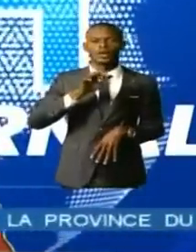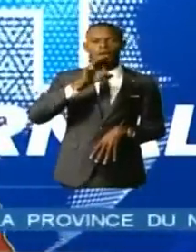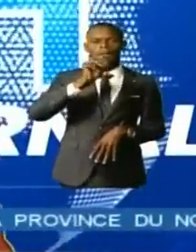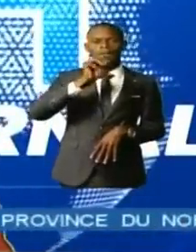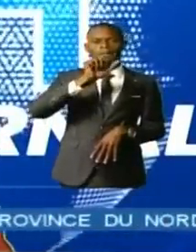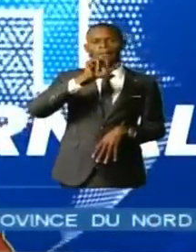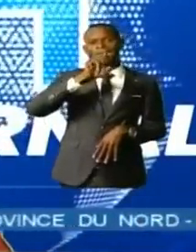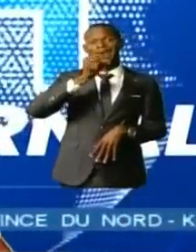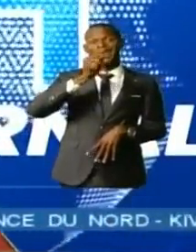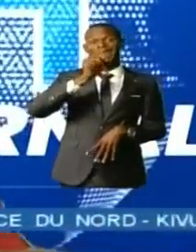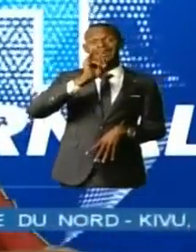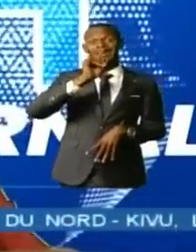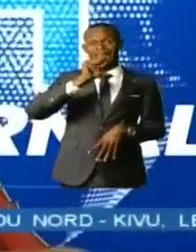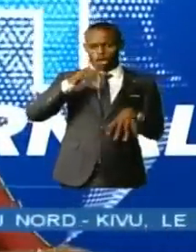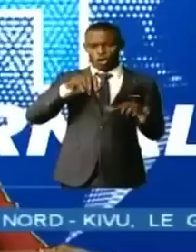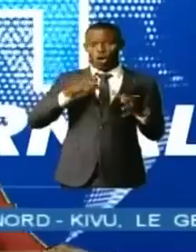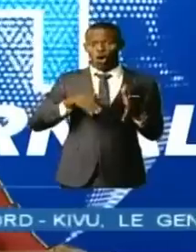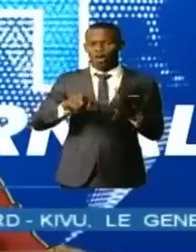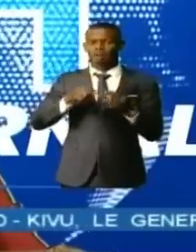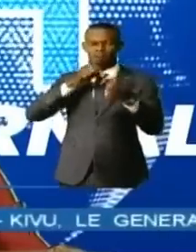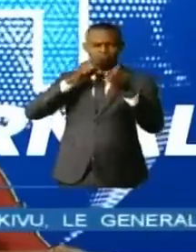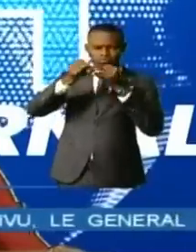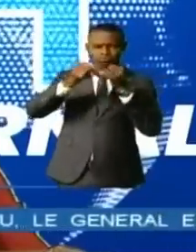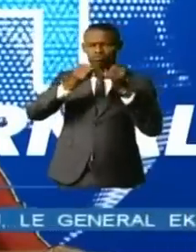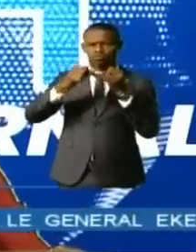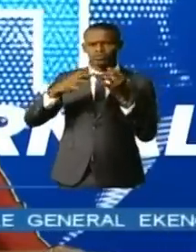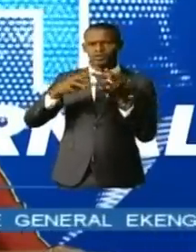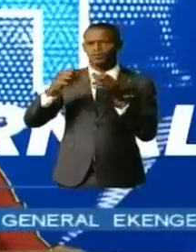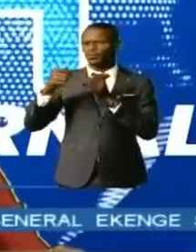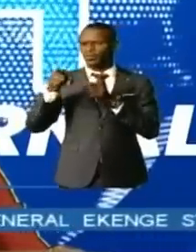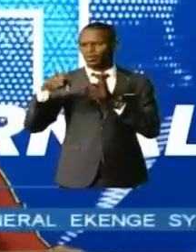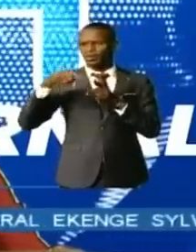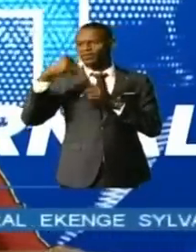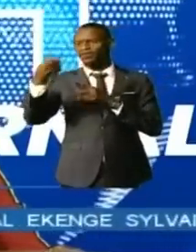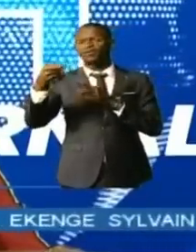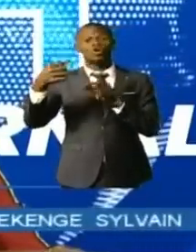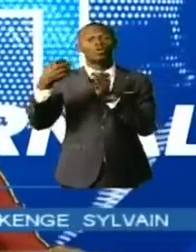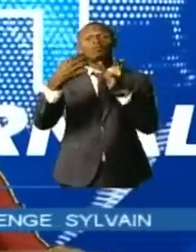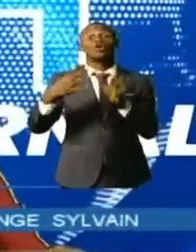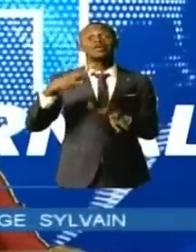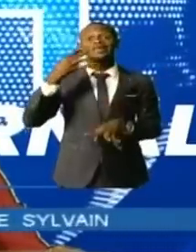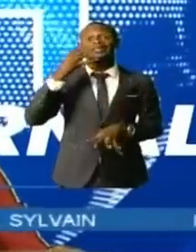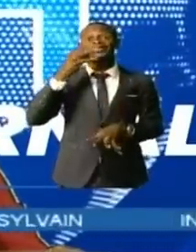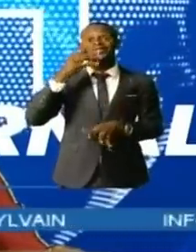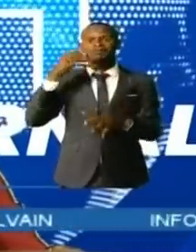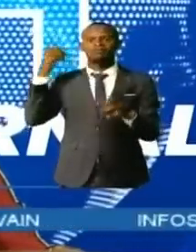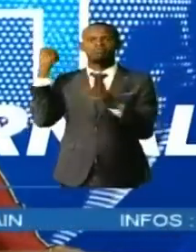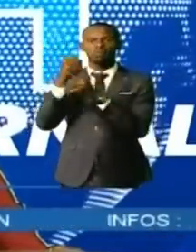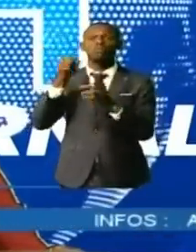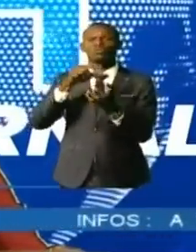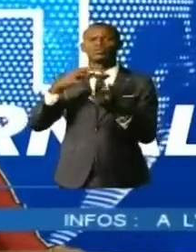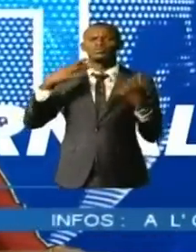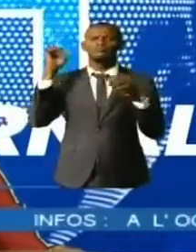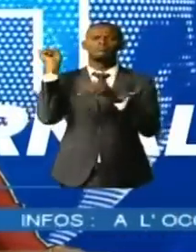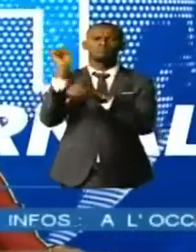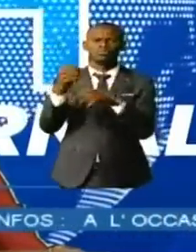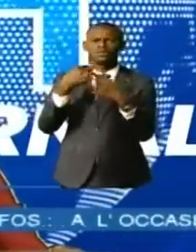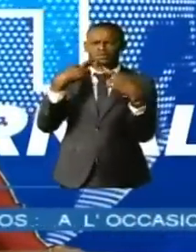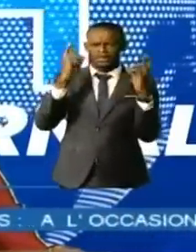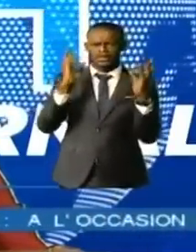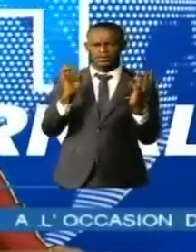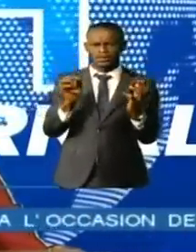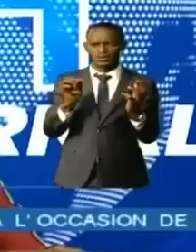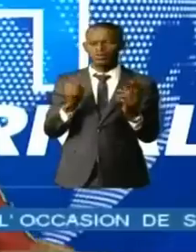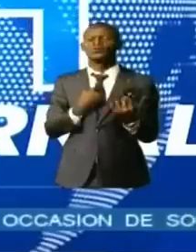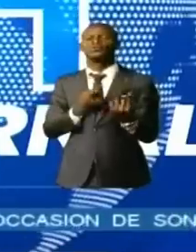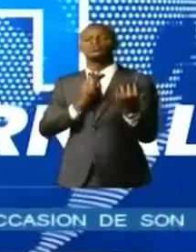été reçu par le gouverneur de la province du Kasaï central, John Kabuya Chikaï. Au menu des échanges, le projet de